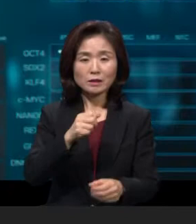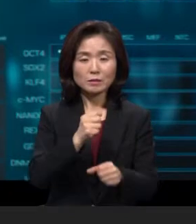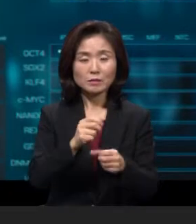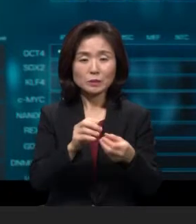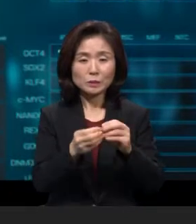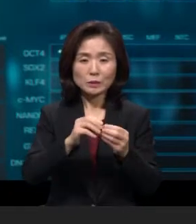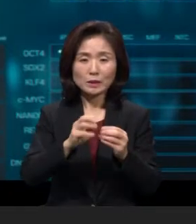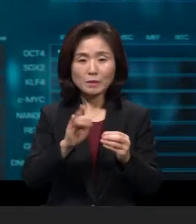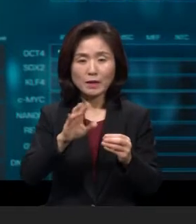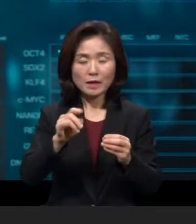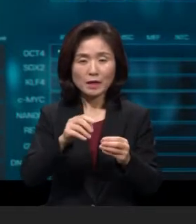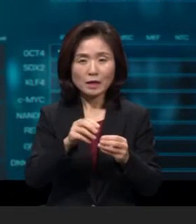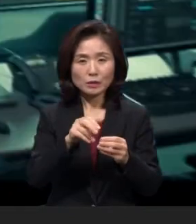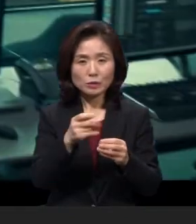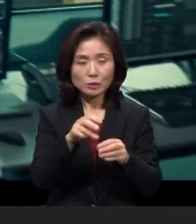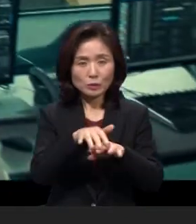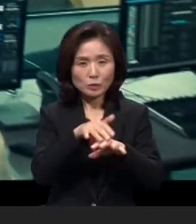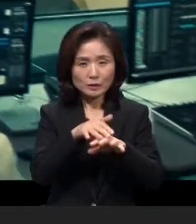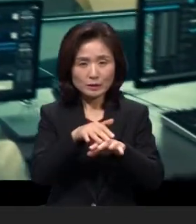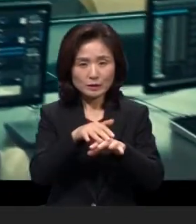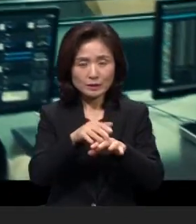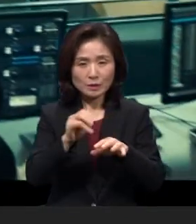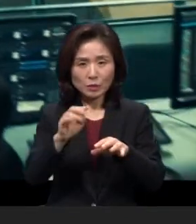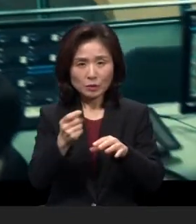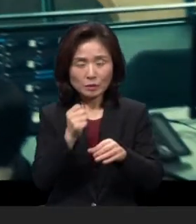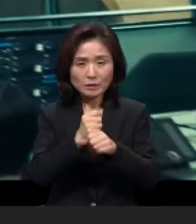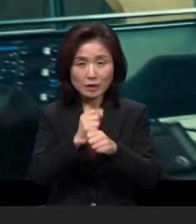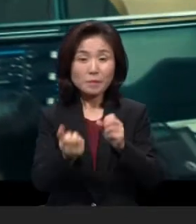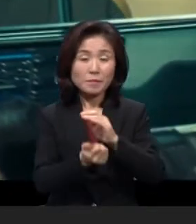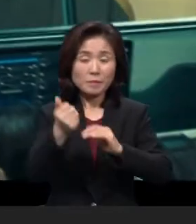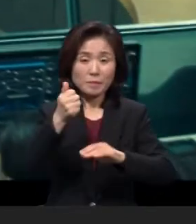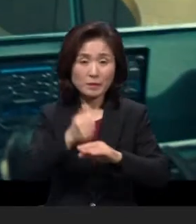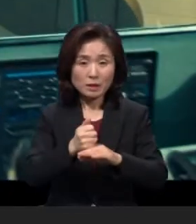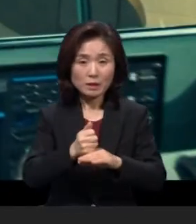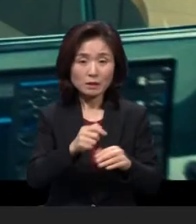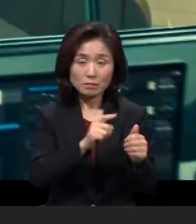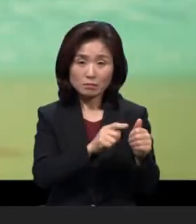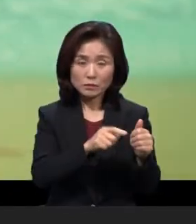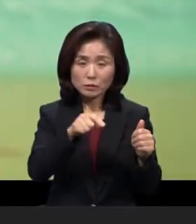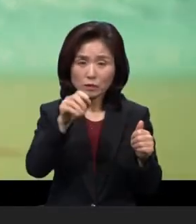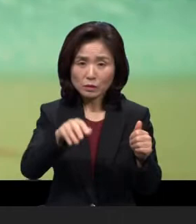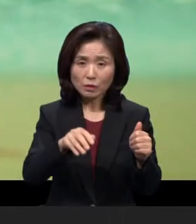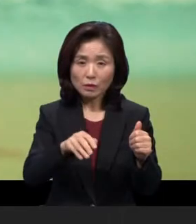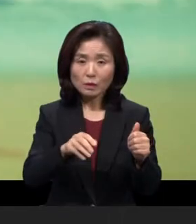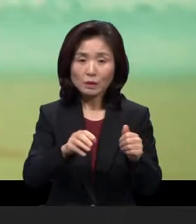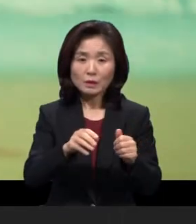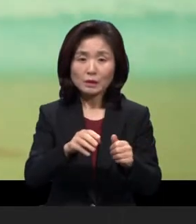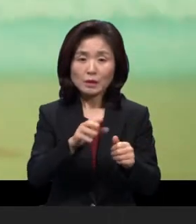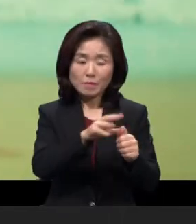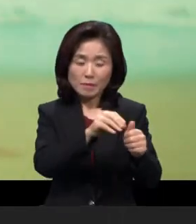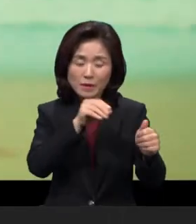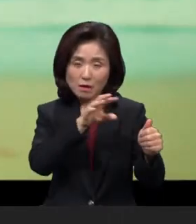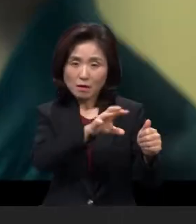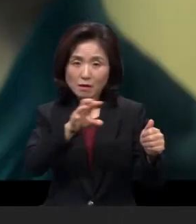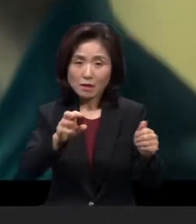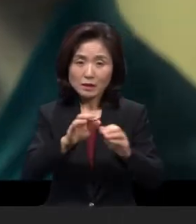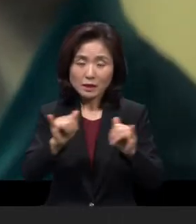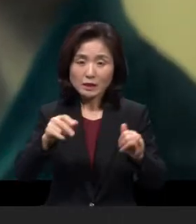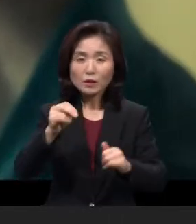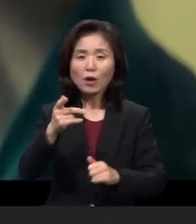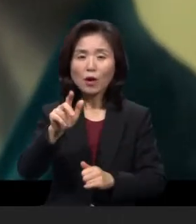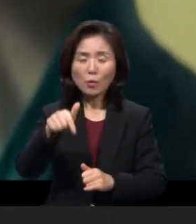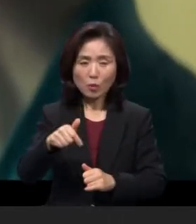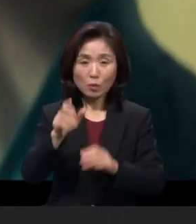데 성공했습니다. 기현은 그곳에서 인류 최초의 복제인간 서복을 보게 됩니다.